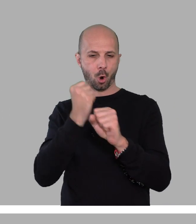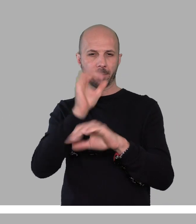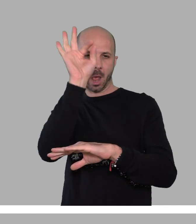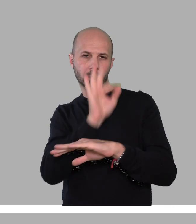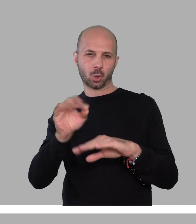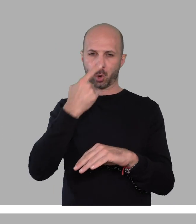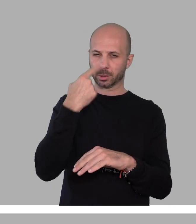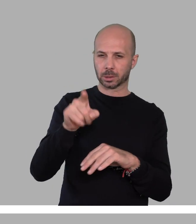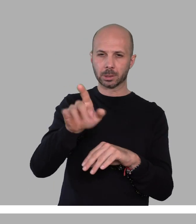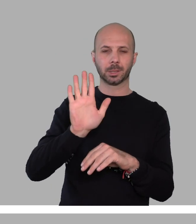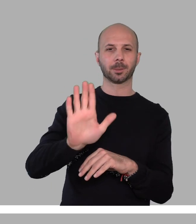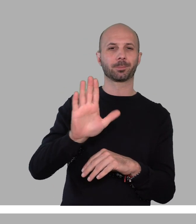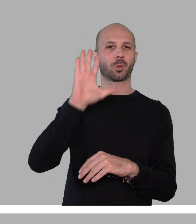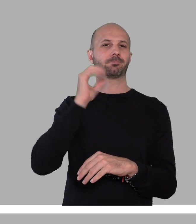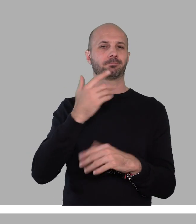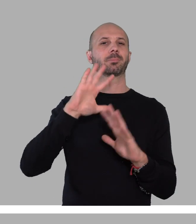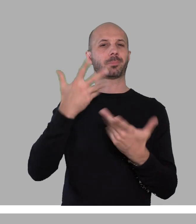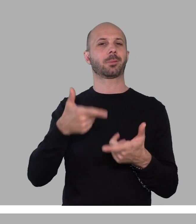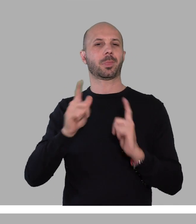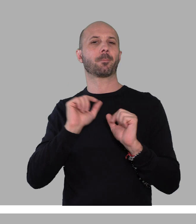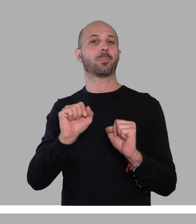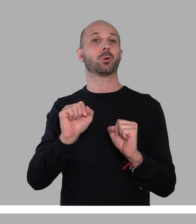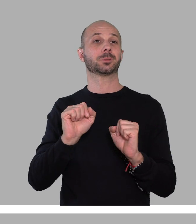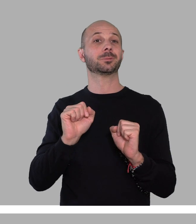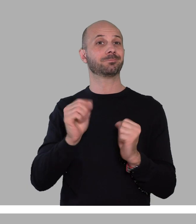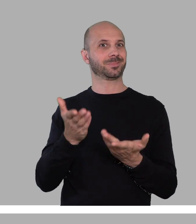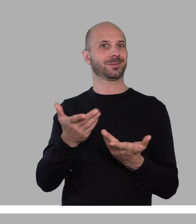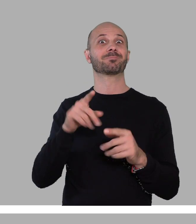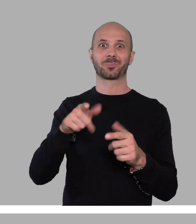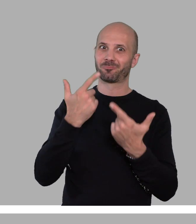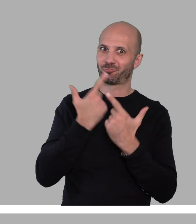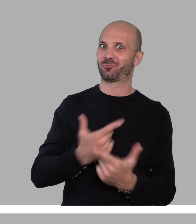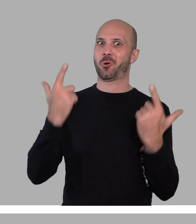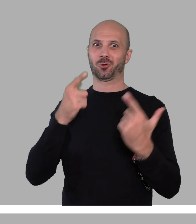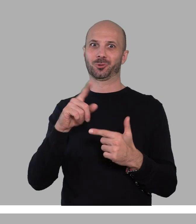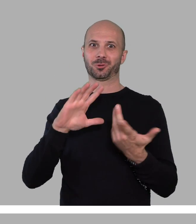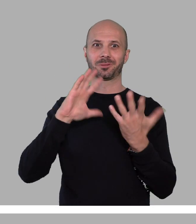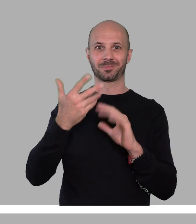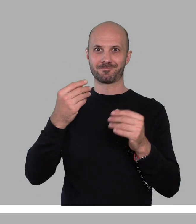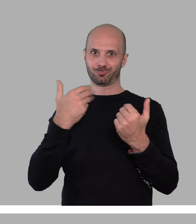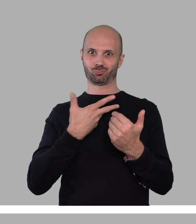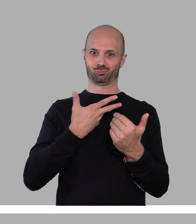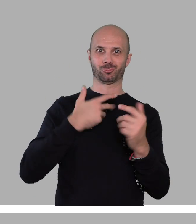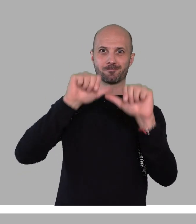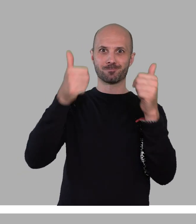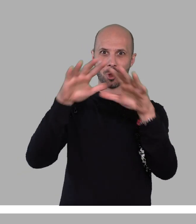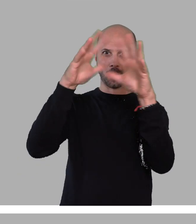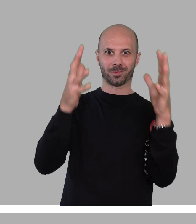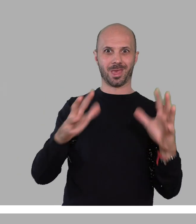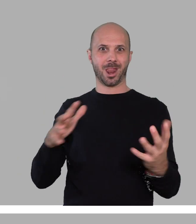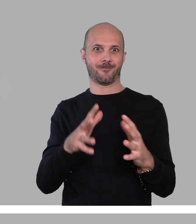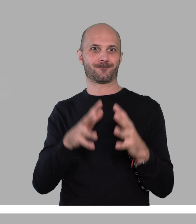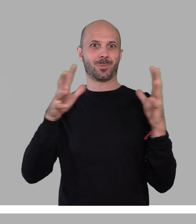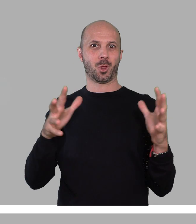di un'opera architettonica, è opportuno, quando è possibile, ma questa è una fortuna, avere sia un modellino volumetrico